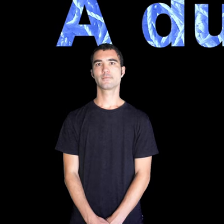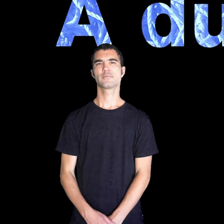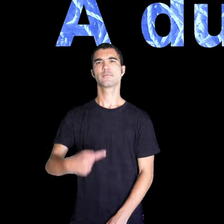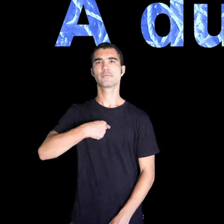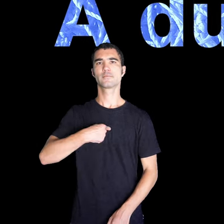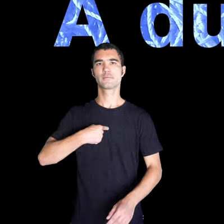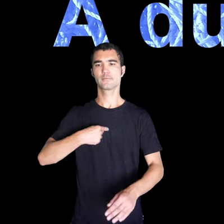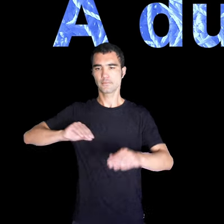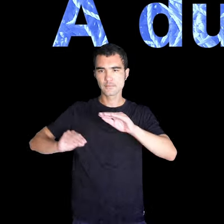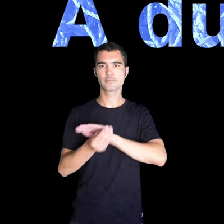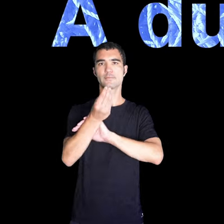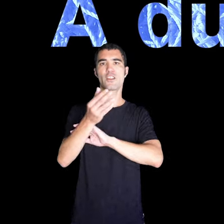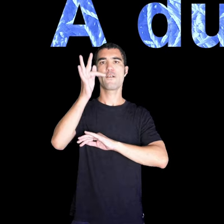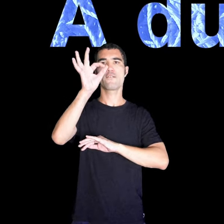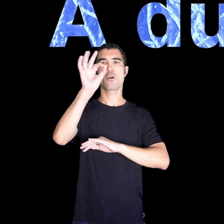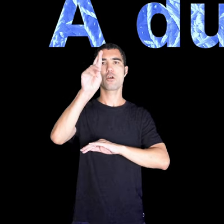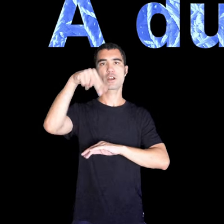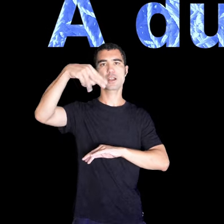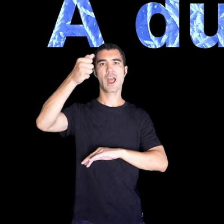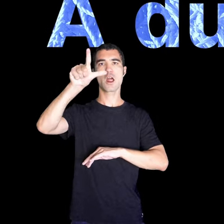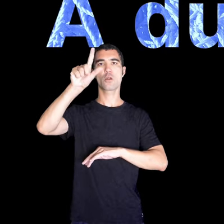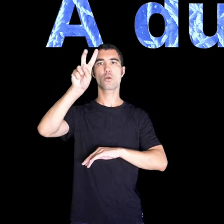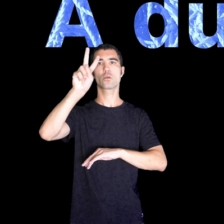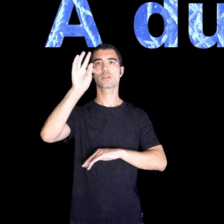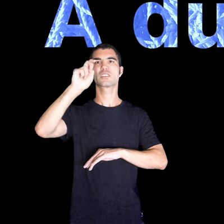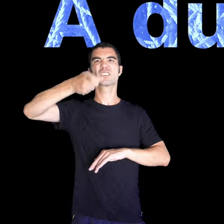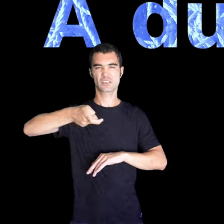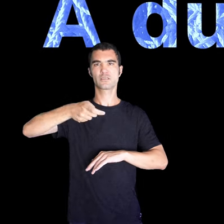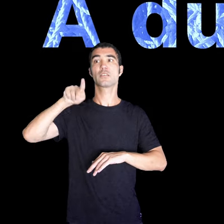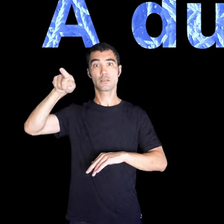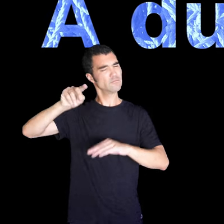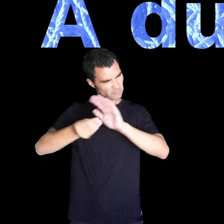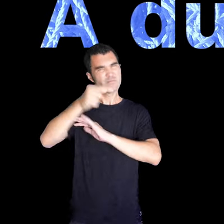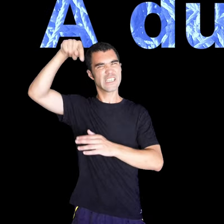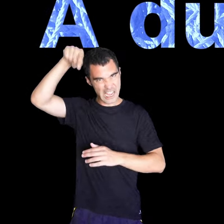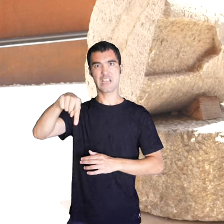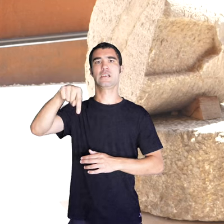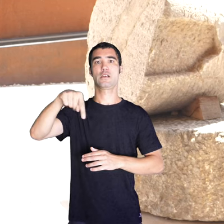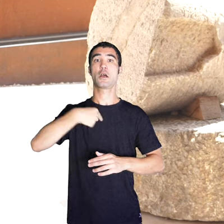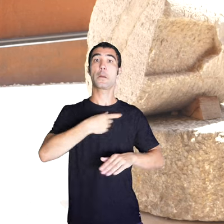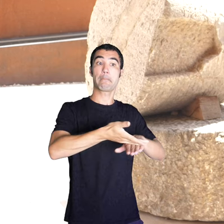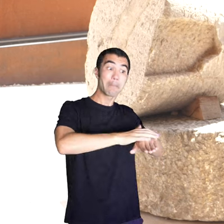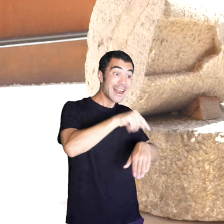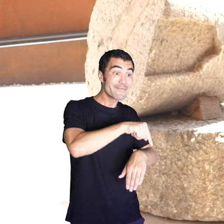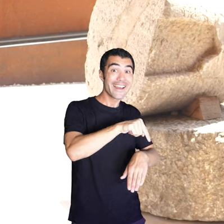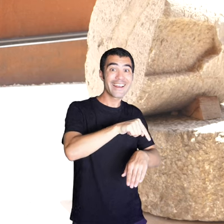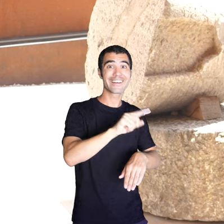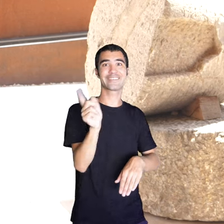Vaig néixer a Fornalutx, però vaig néixer a Fornalutx mateix, no vaig néixer a Palma.